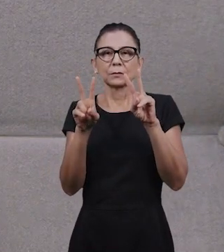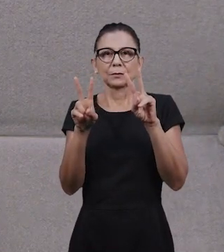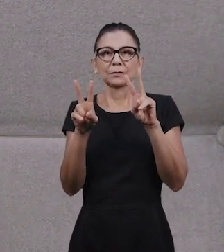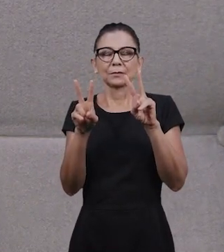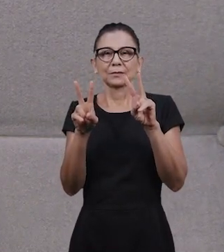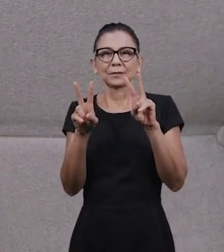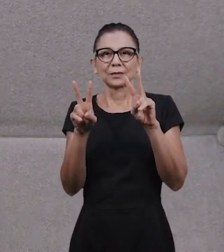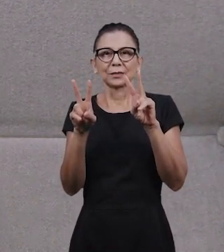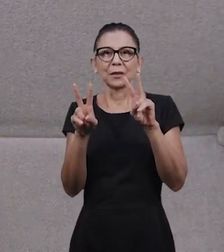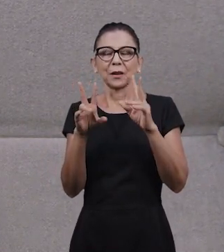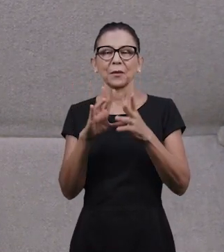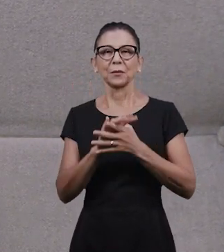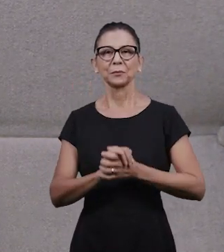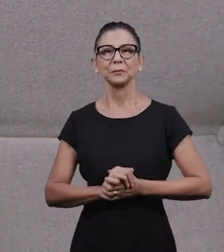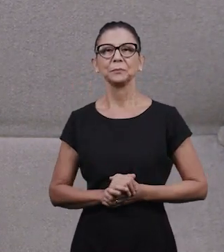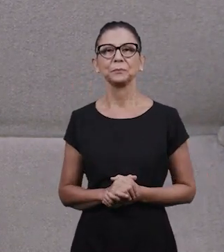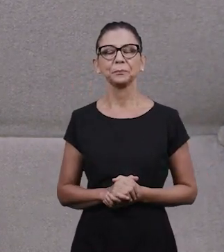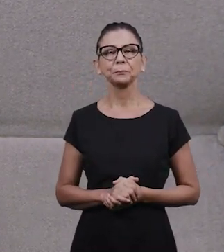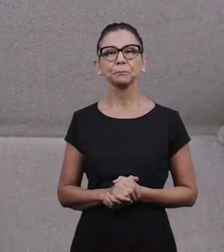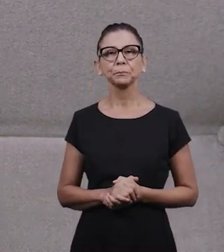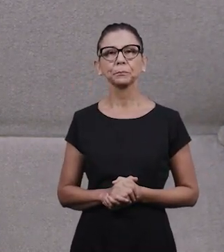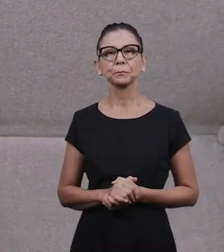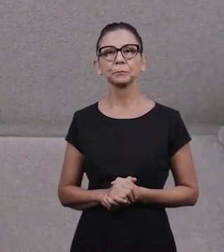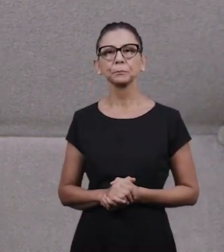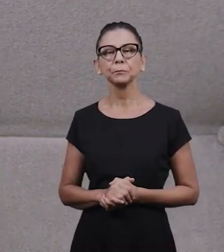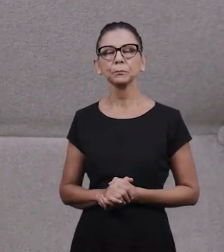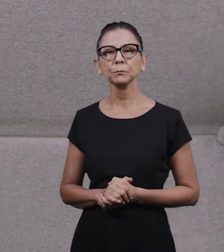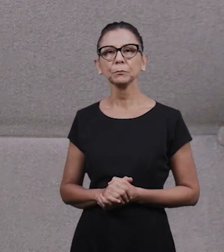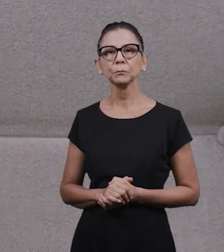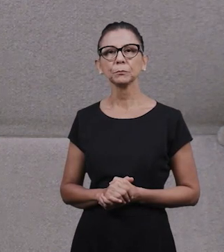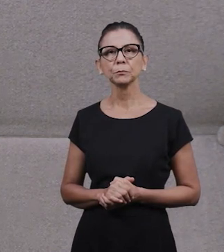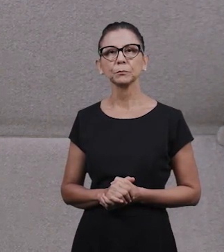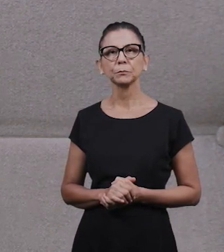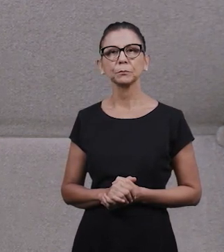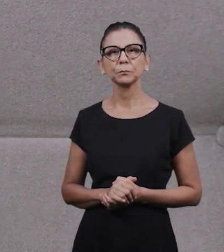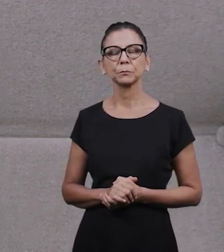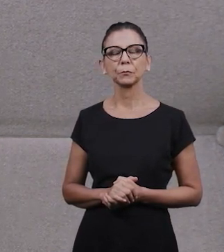Et toutes les paraboles étaient liées